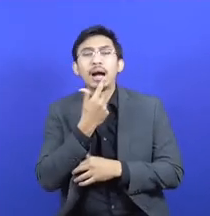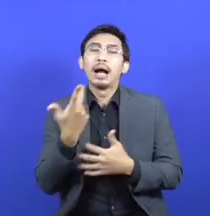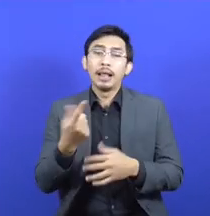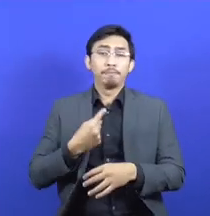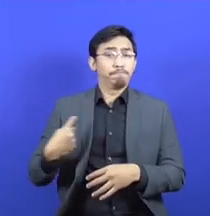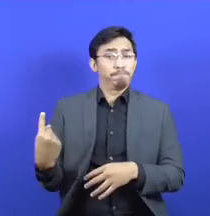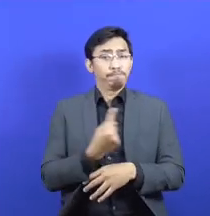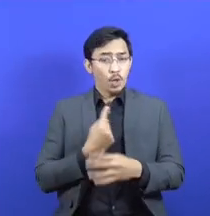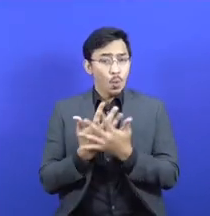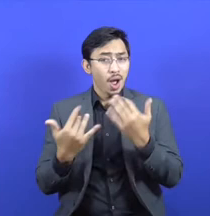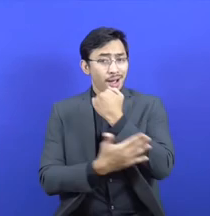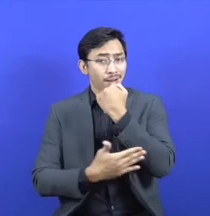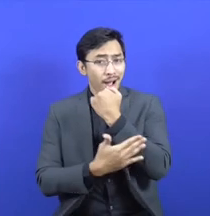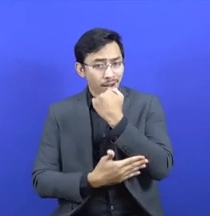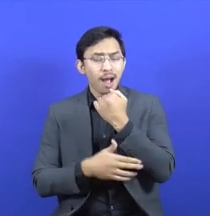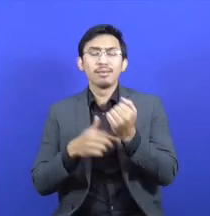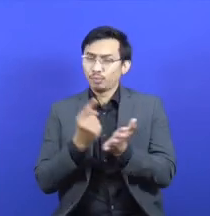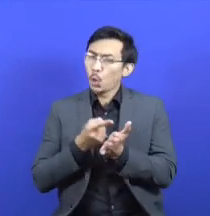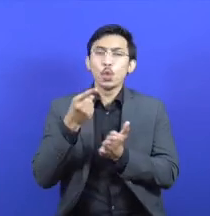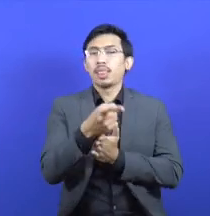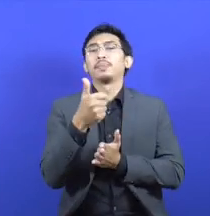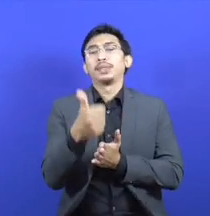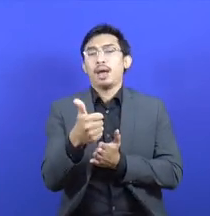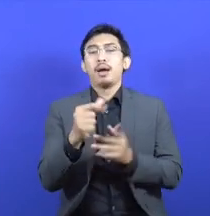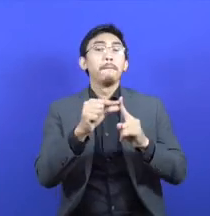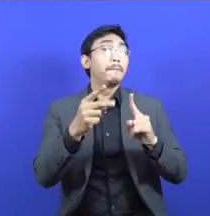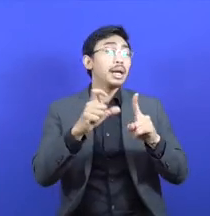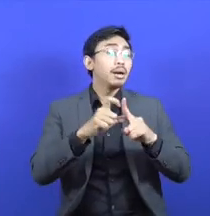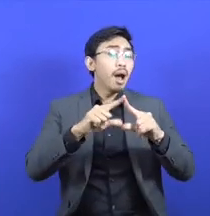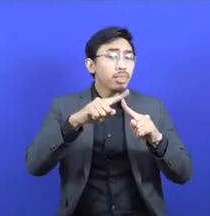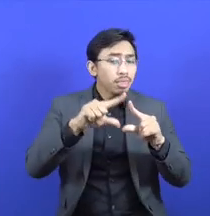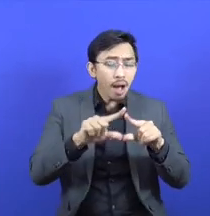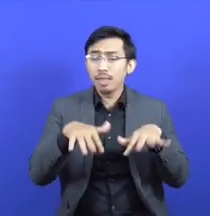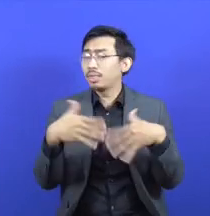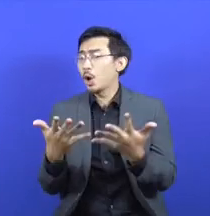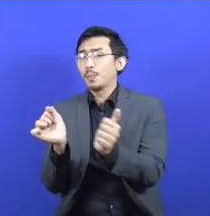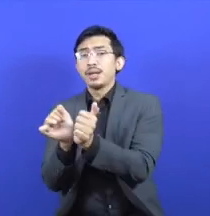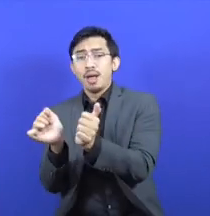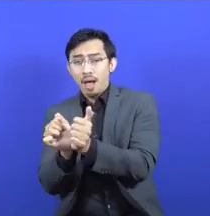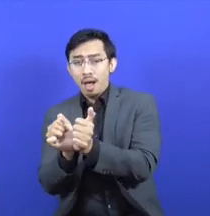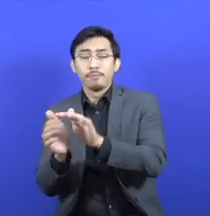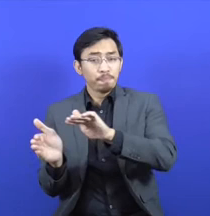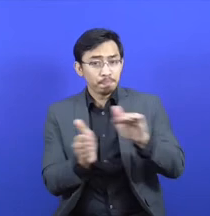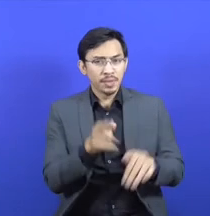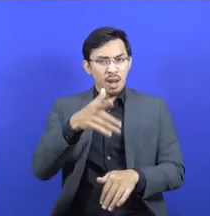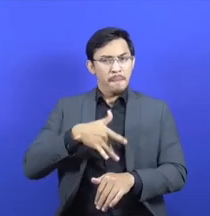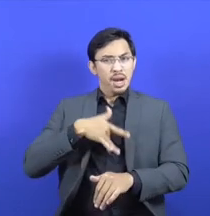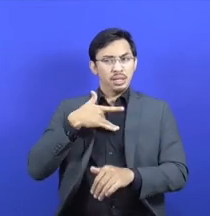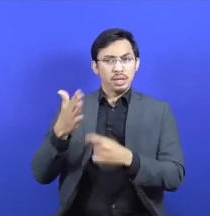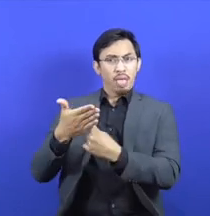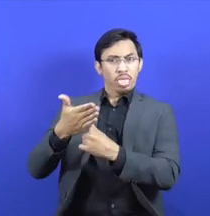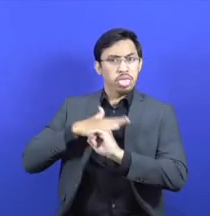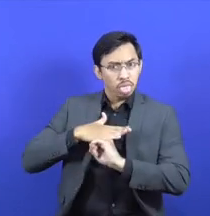Nah, sebagai warga negara, kamu bisa menggugat, baik secara perdata atau pidana. Selain itu, jika